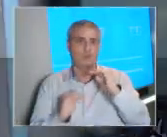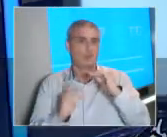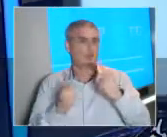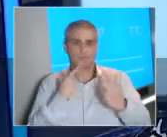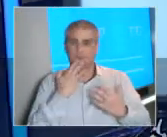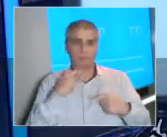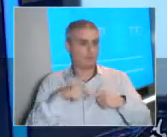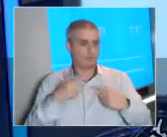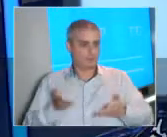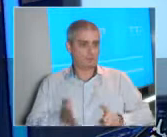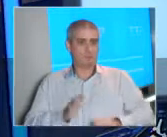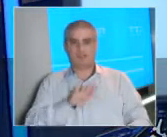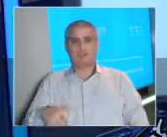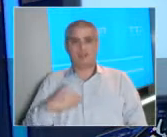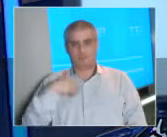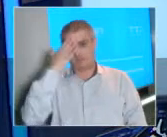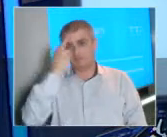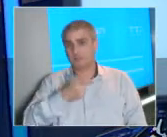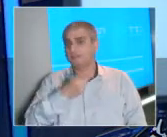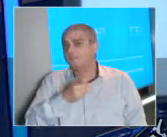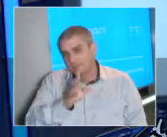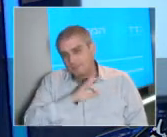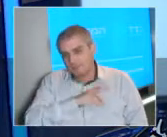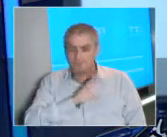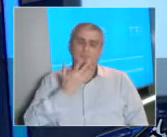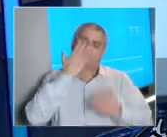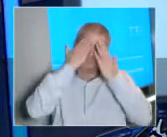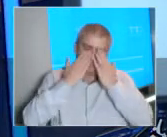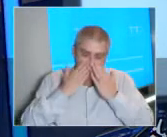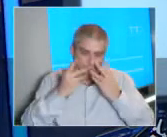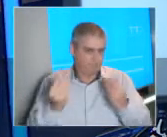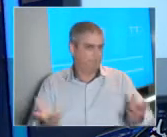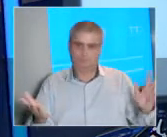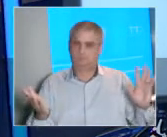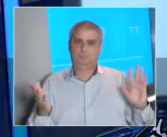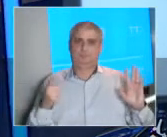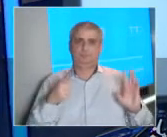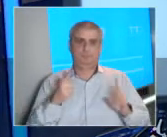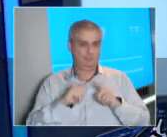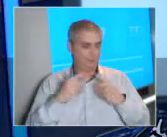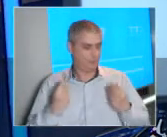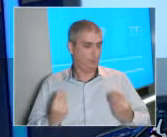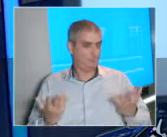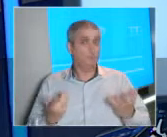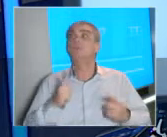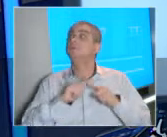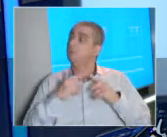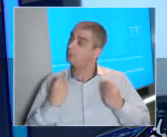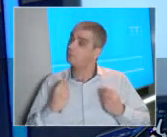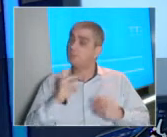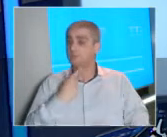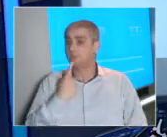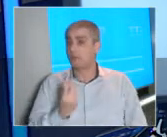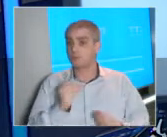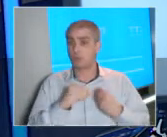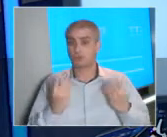הם אופטימיים, הם עושים ילדים, אנחנו מכירים את זה. זה מאפיינים, קודם כל ברוך השם, זה בהחלט... זה סמן חיובי בכלל. זה סמן חיובי, וגם צריך לומר